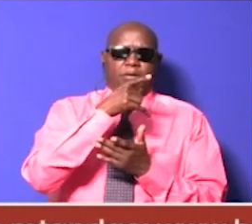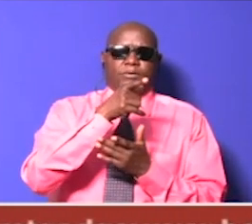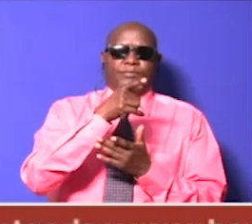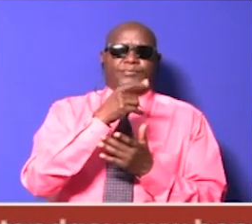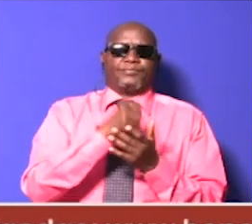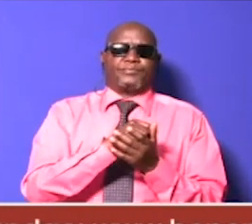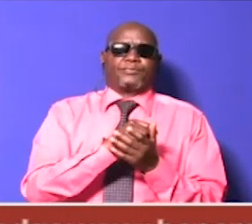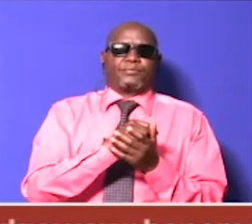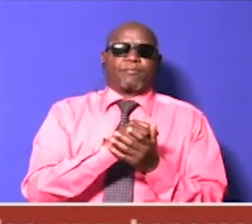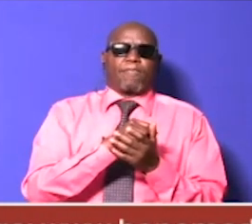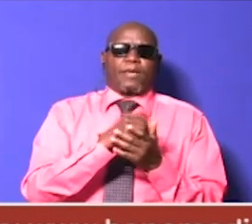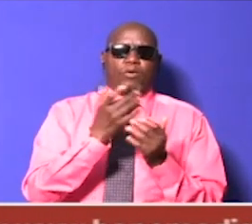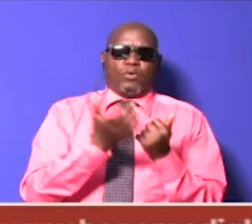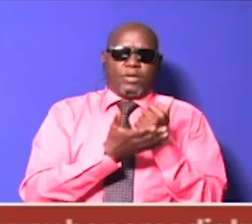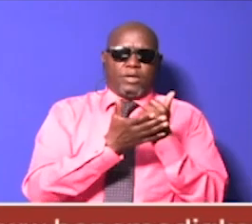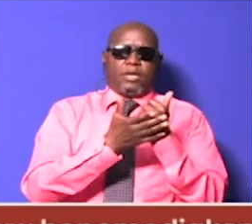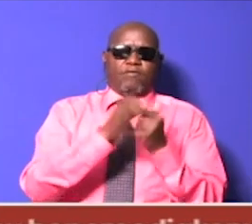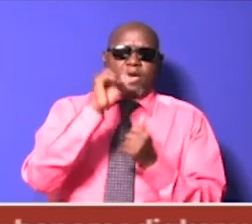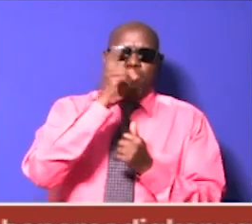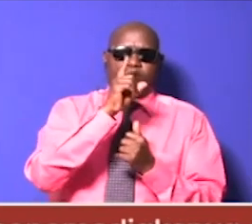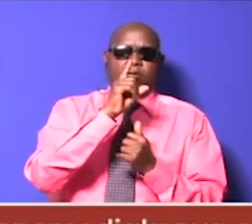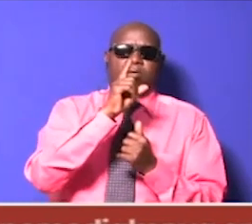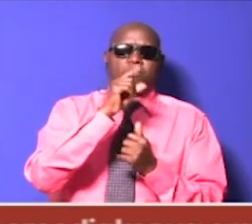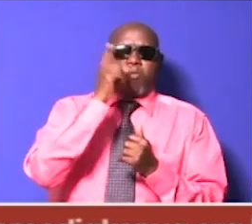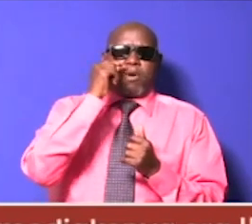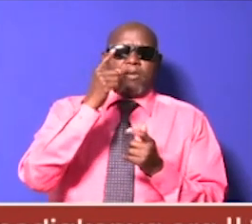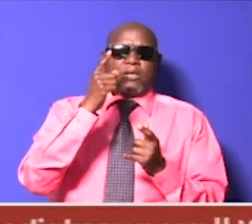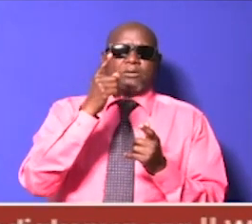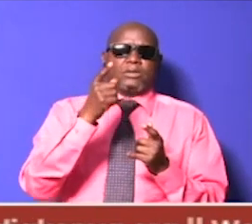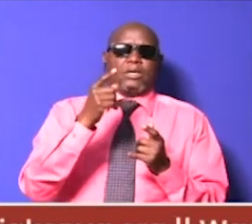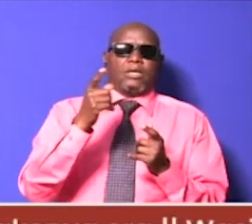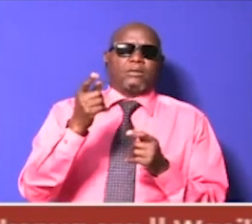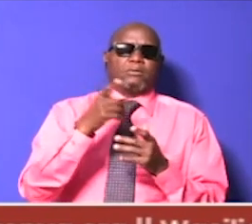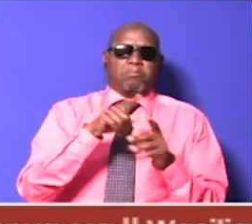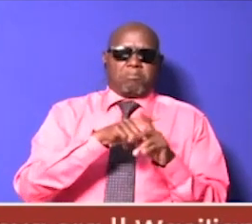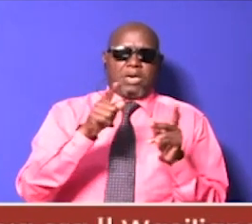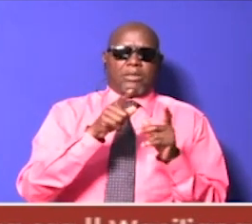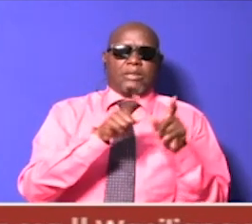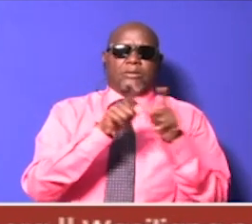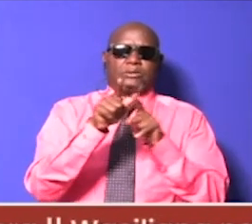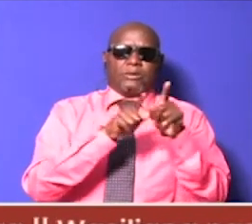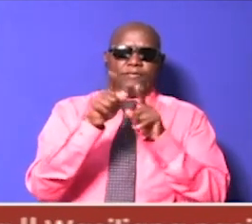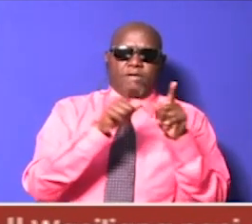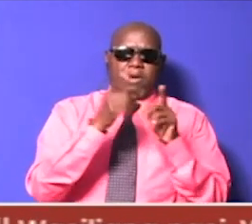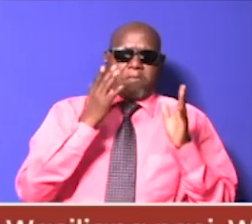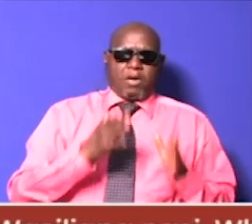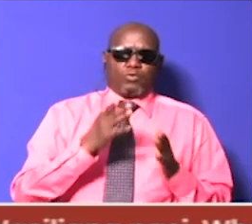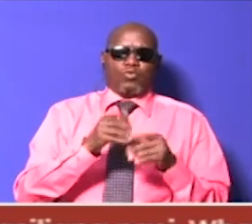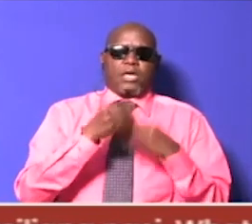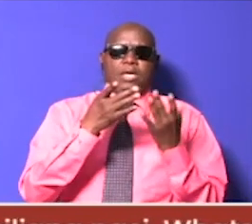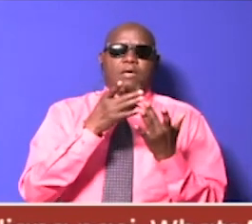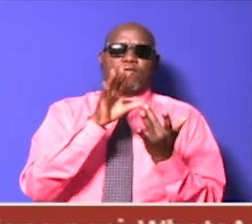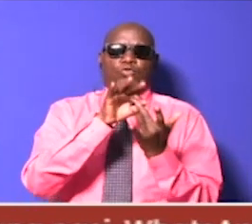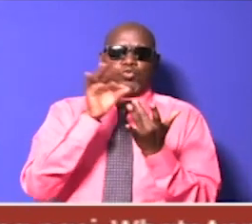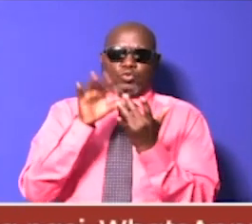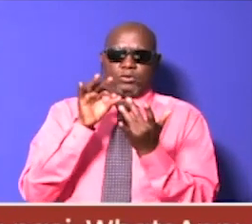hakuboreshi tu muunganisho kati ya Nairobi na Mombasa, ila pia huwapa wasafiri chaguo zaidi za tajriba za usafiri zilizofumwa.